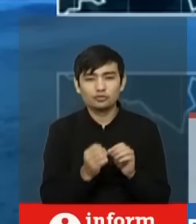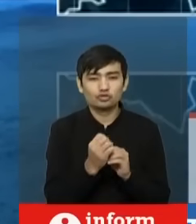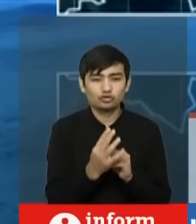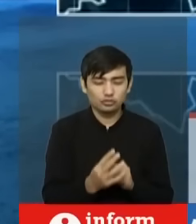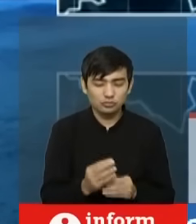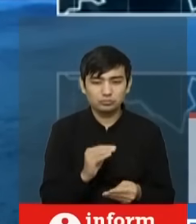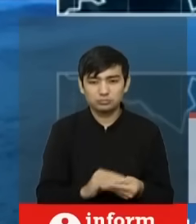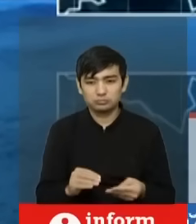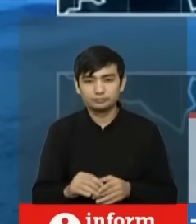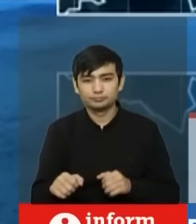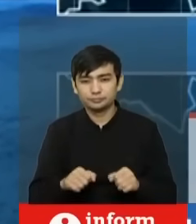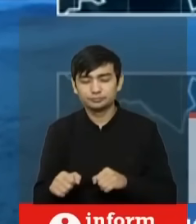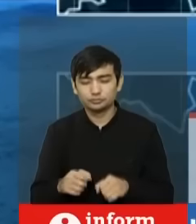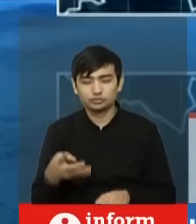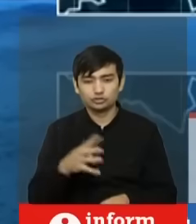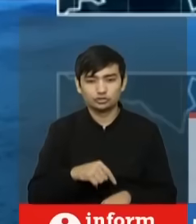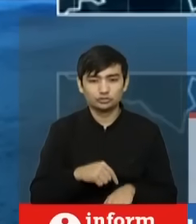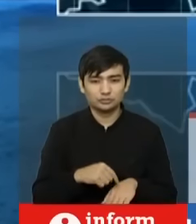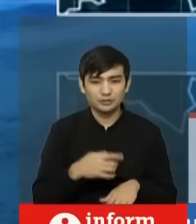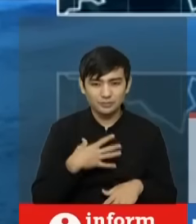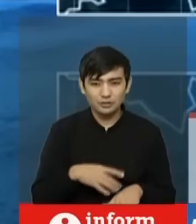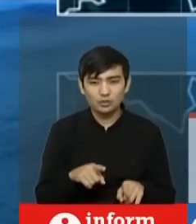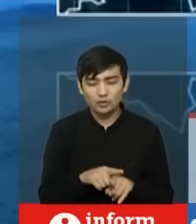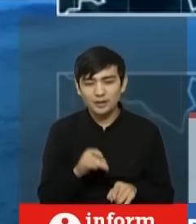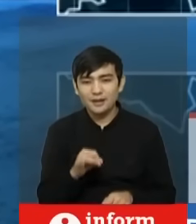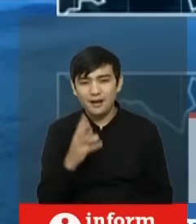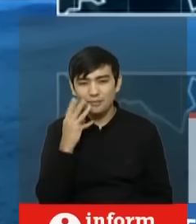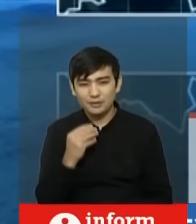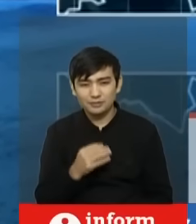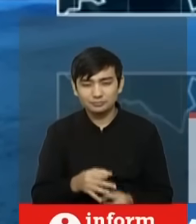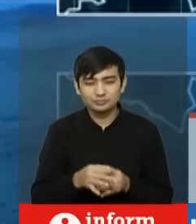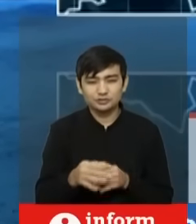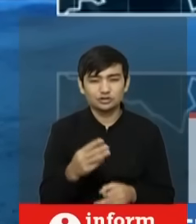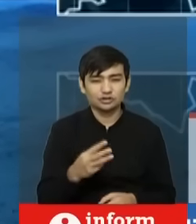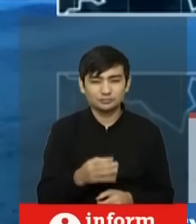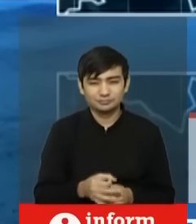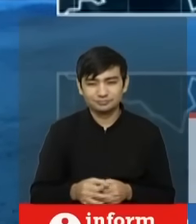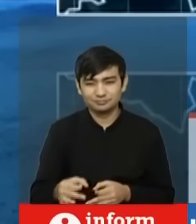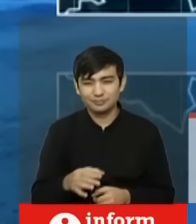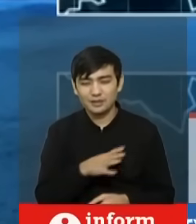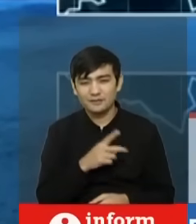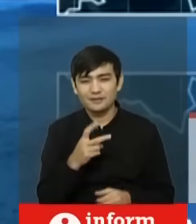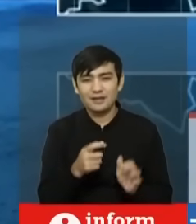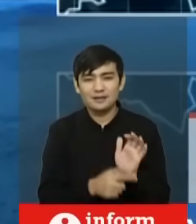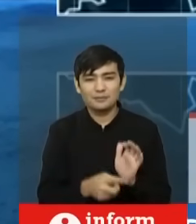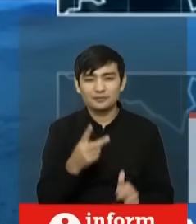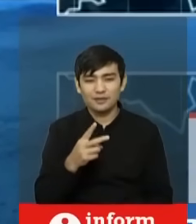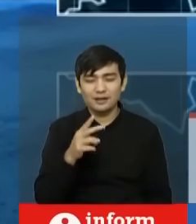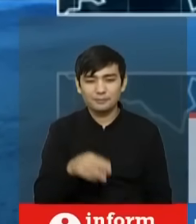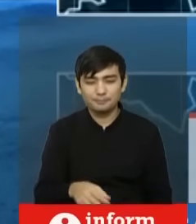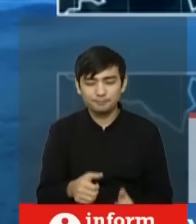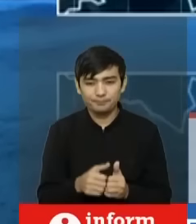шамасында тағы да 4 дүмпу сезілген. Оның да ошағы Алматыдан оңтүстік шығысқа қарай 278 шақырым жерде